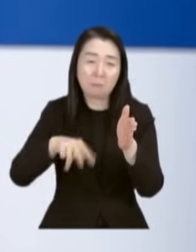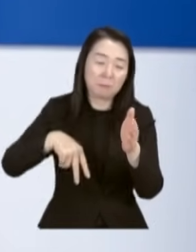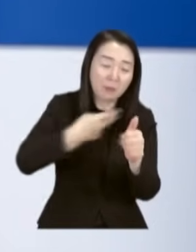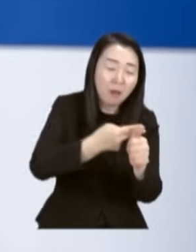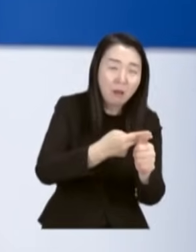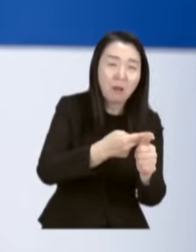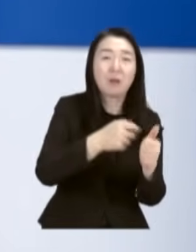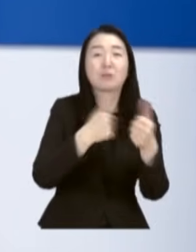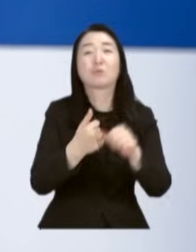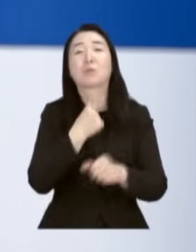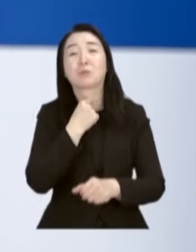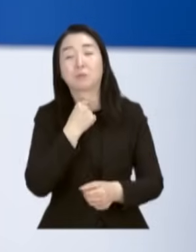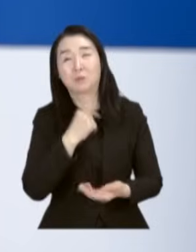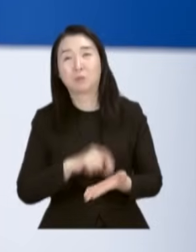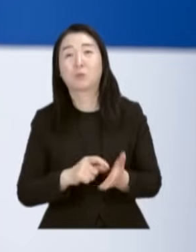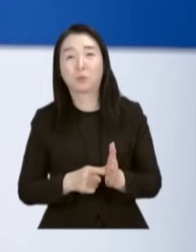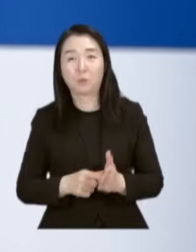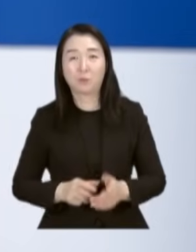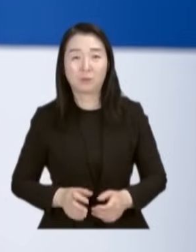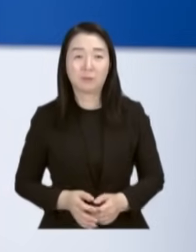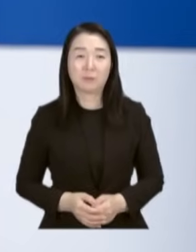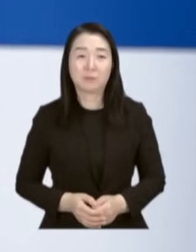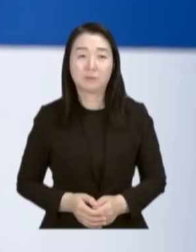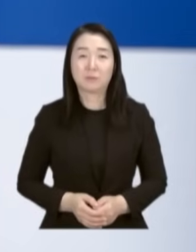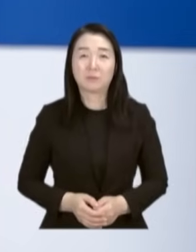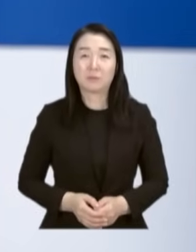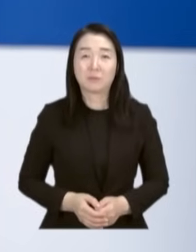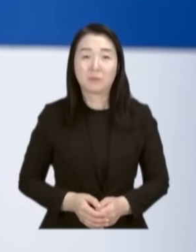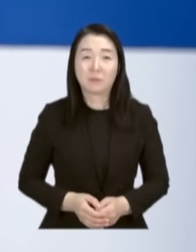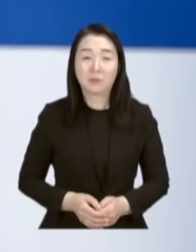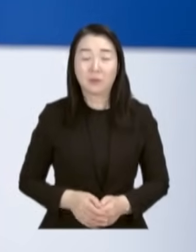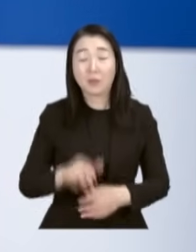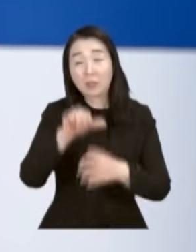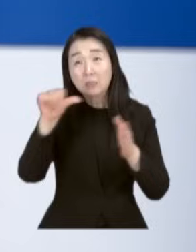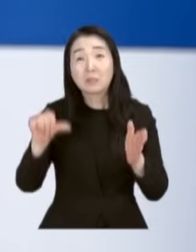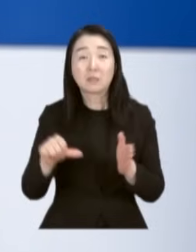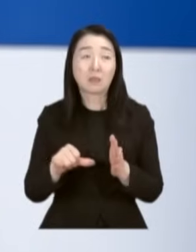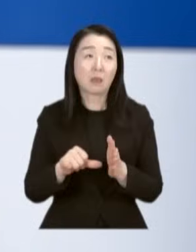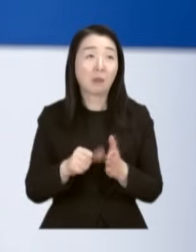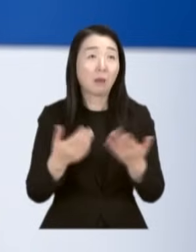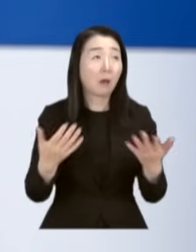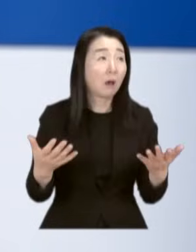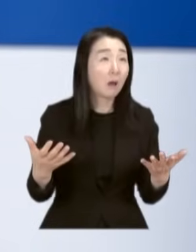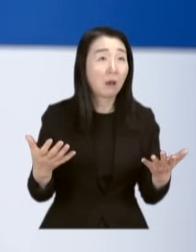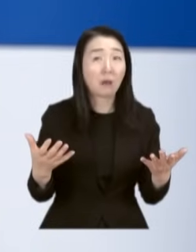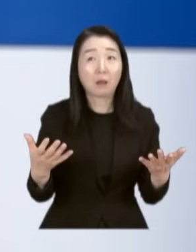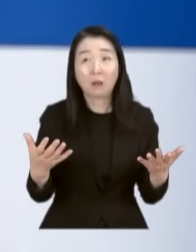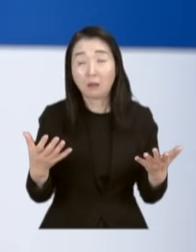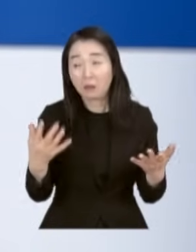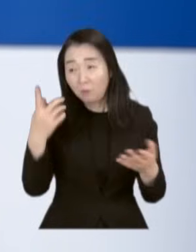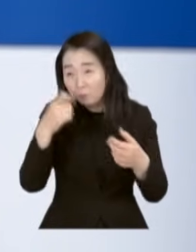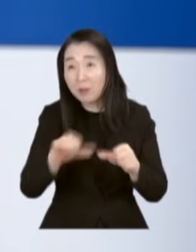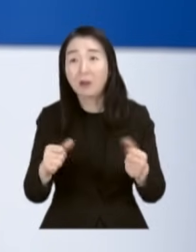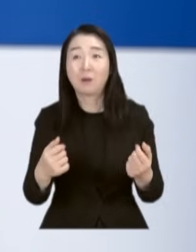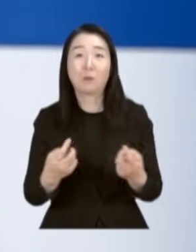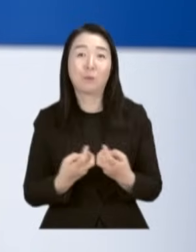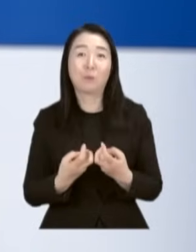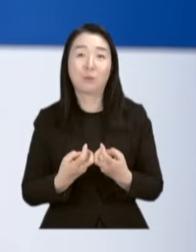정도 자살 충동을 느낄 만큼 창피했어요. 비참하고 내 인생이 어떻게 이렇게까지 됐나.